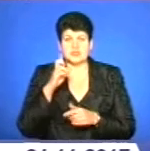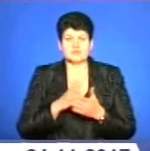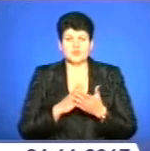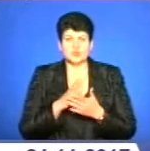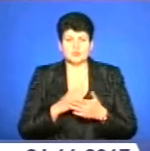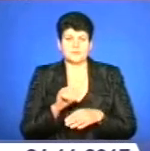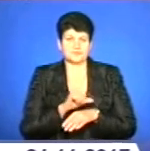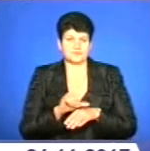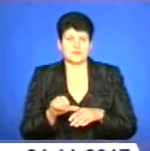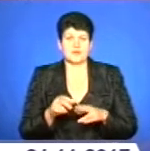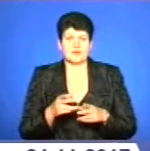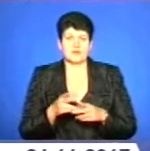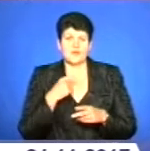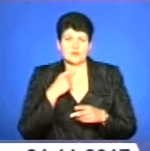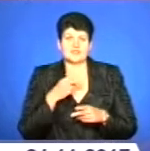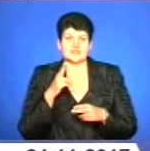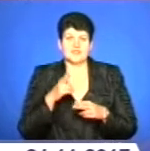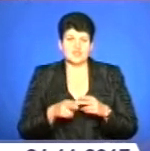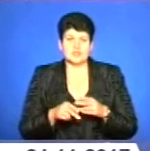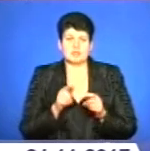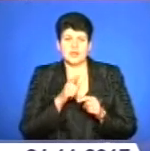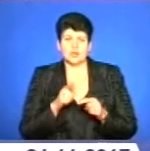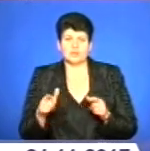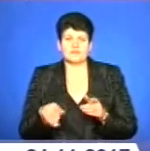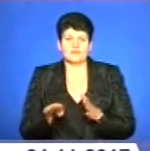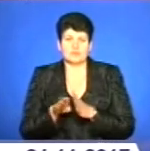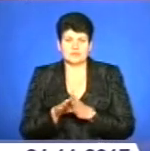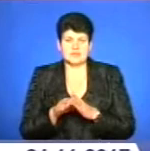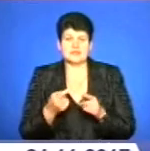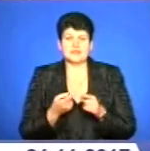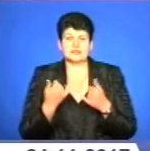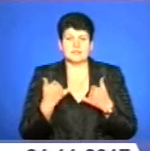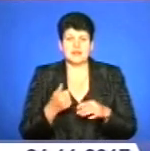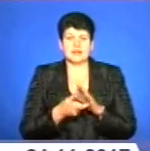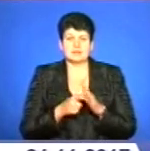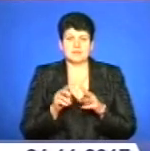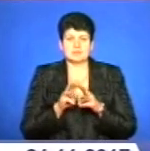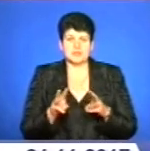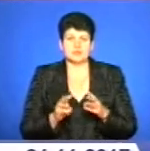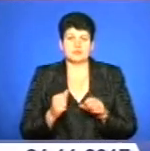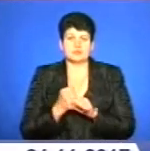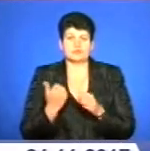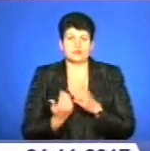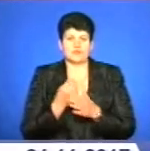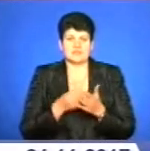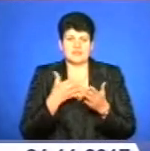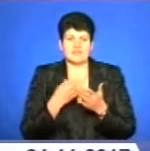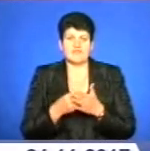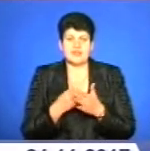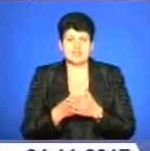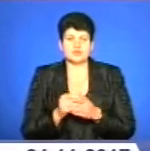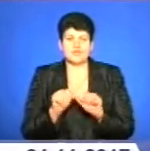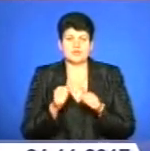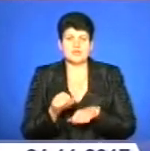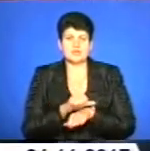із закінченням періоду відпусток. Зазначу, Кабмін встановив нові ціни на виготовлення цього документа. Зокрема, вартість оформлення